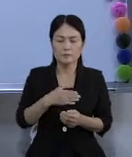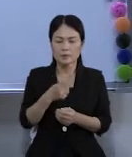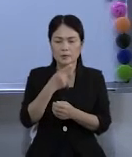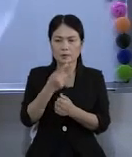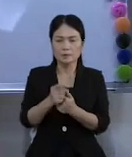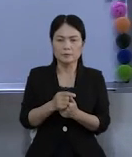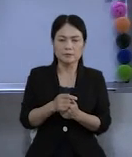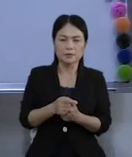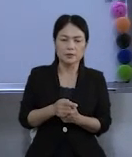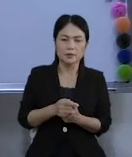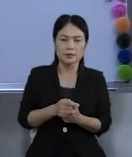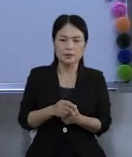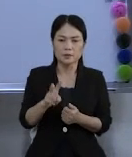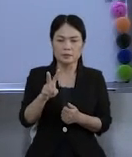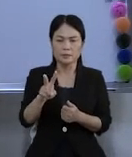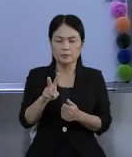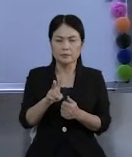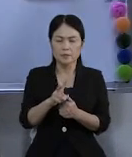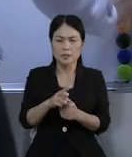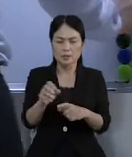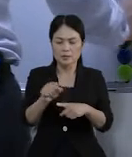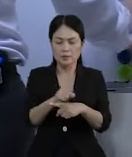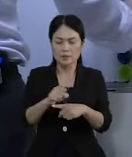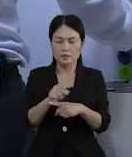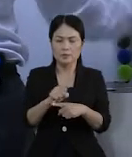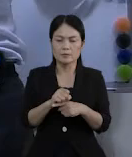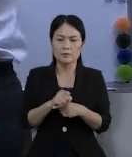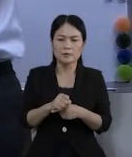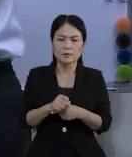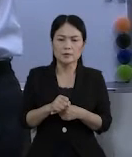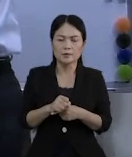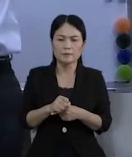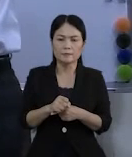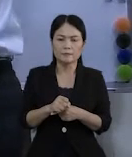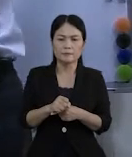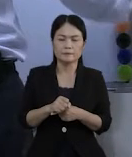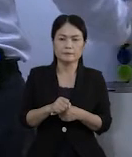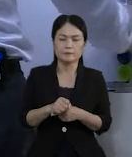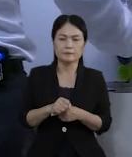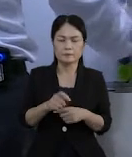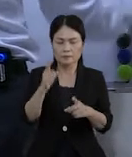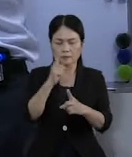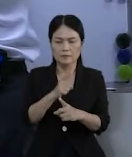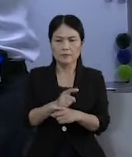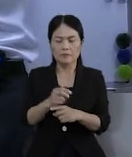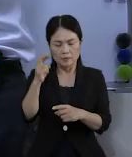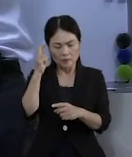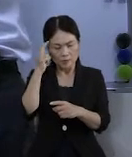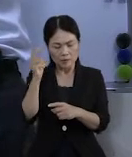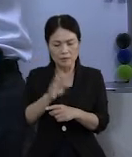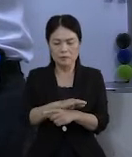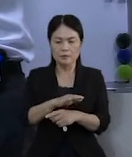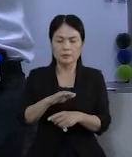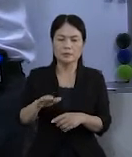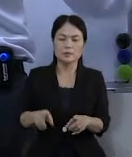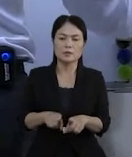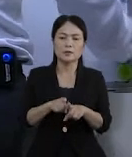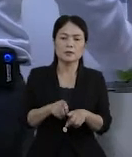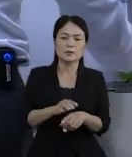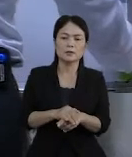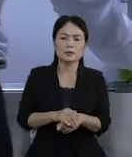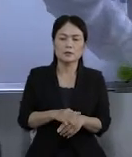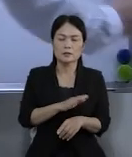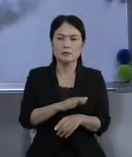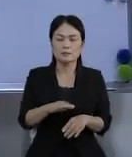lực dụng tại phí lùm hạt một tế đảm bây chỉ ca rùm lực đó con phòng